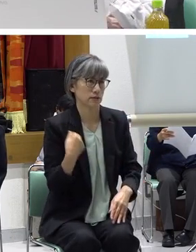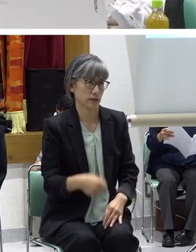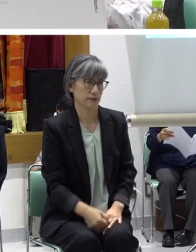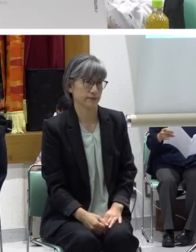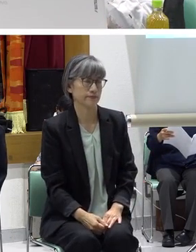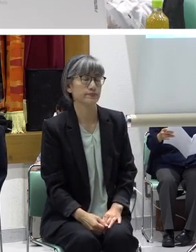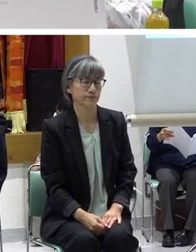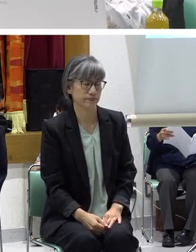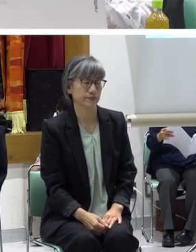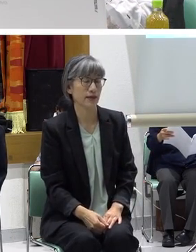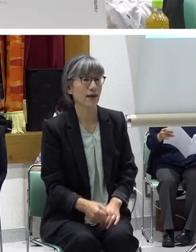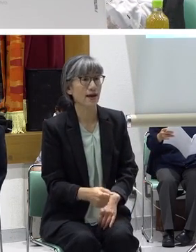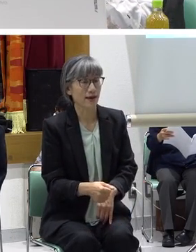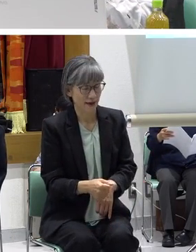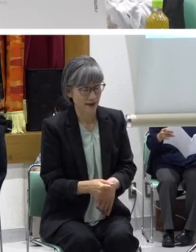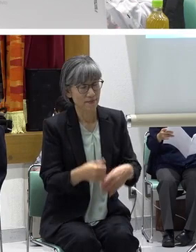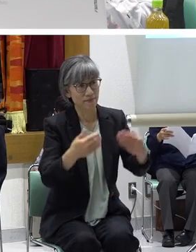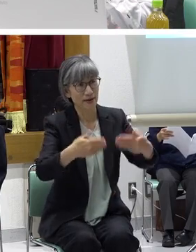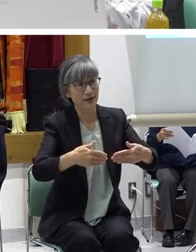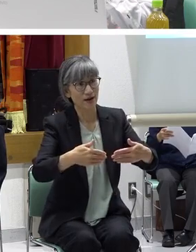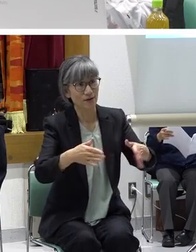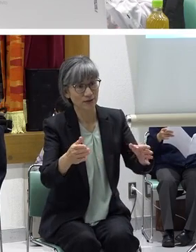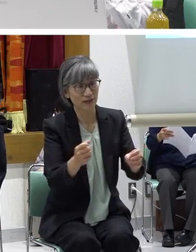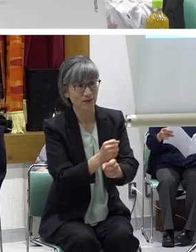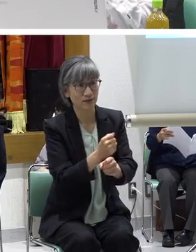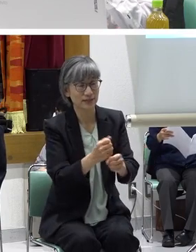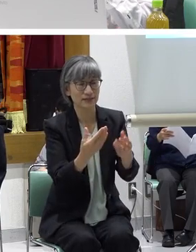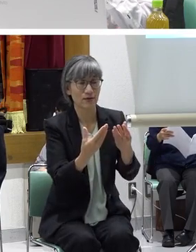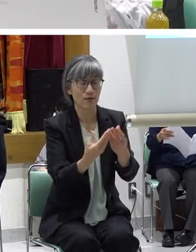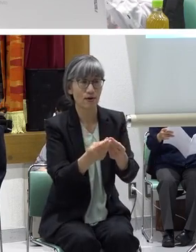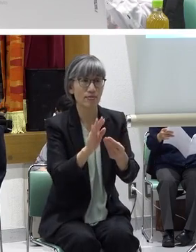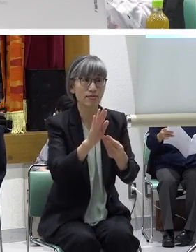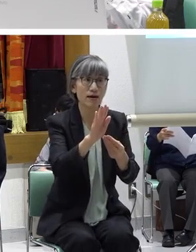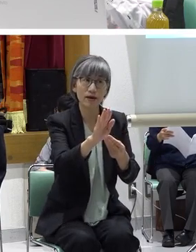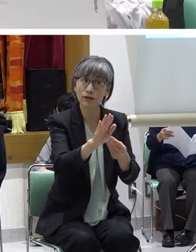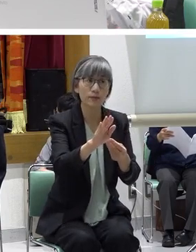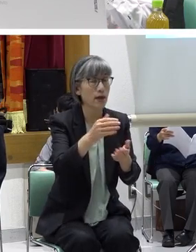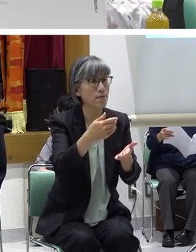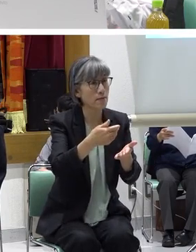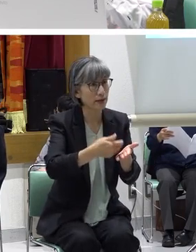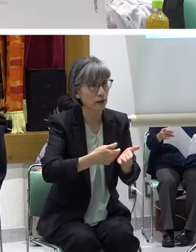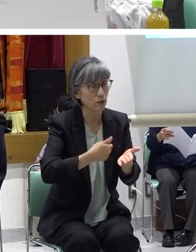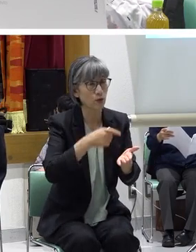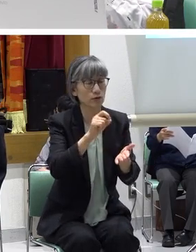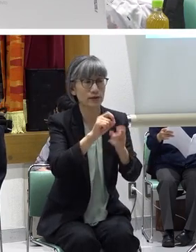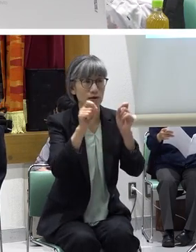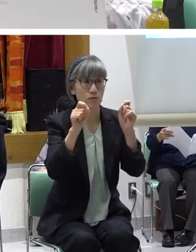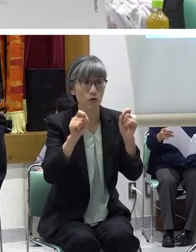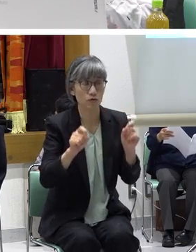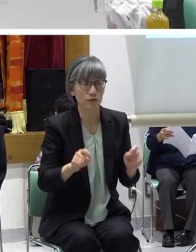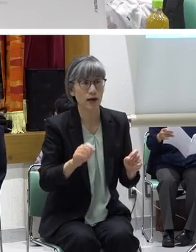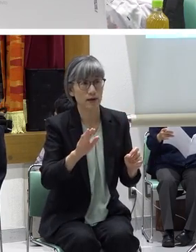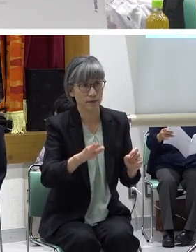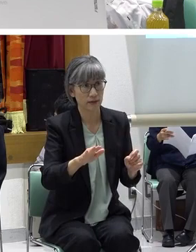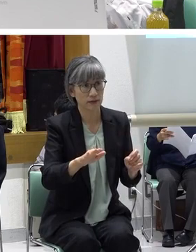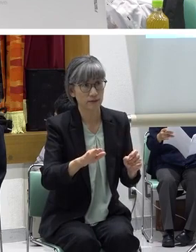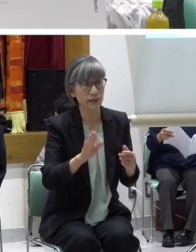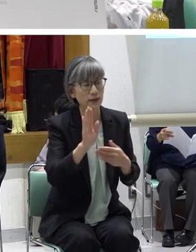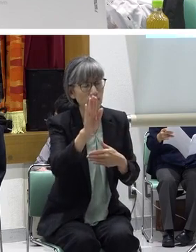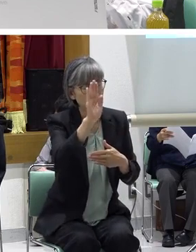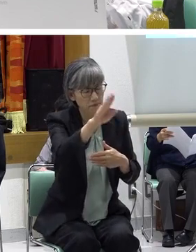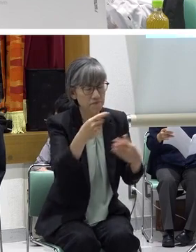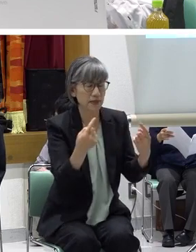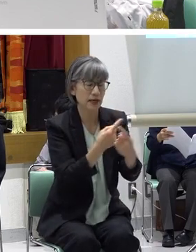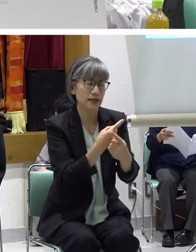せっかくバリアフリー化の工事が終わったとしても問題点が残っていてさらに改善しないといけなくな